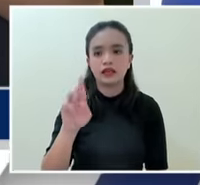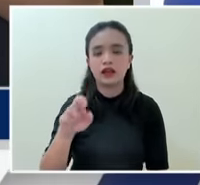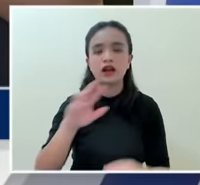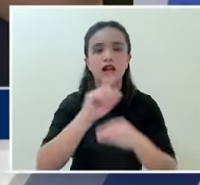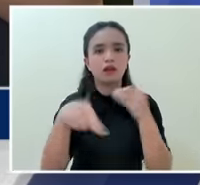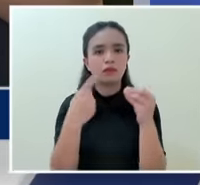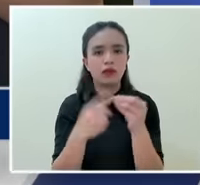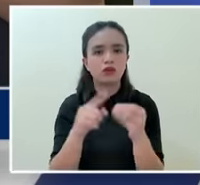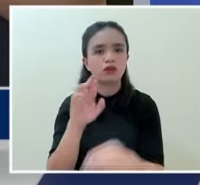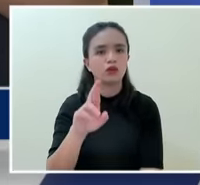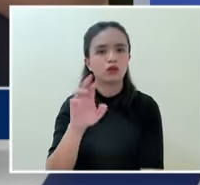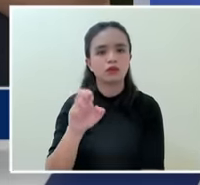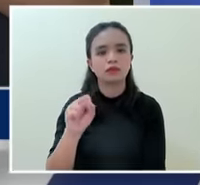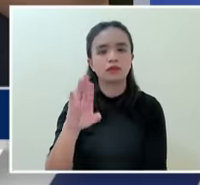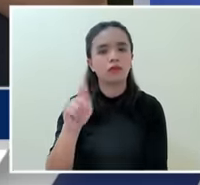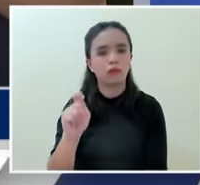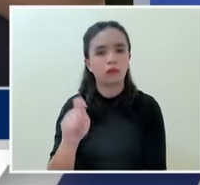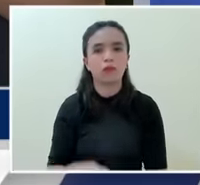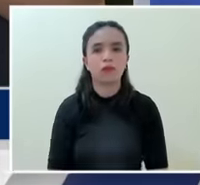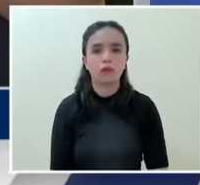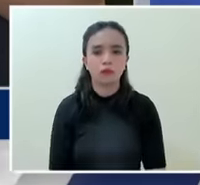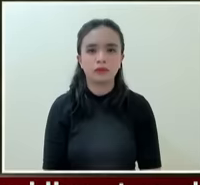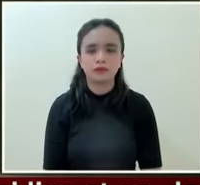naturang resort?